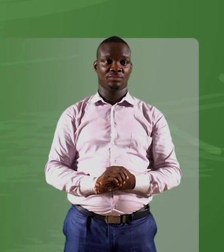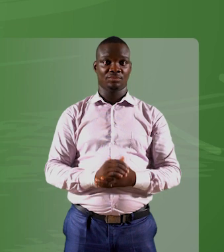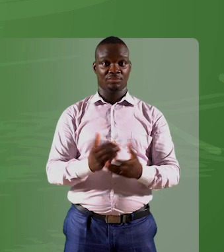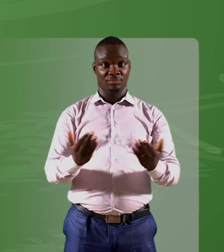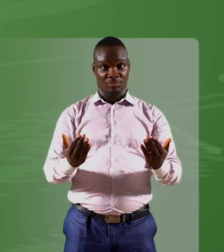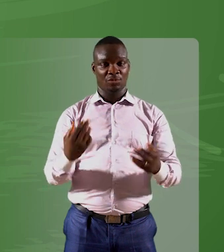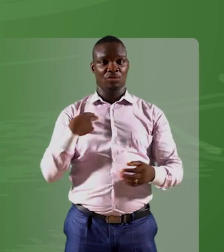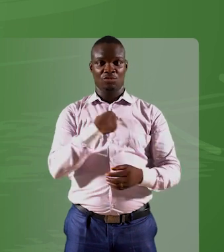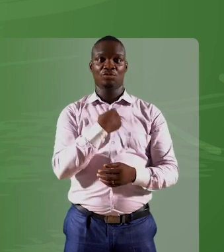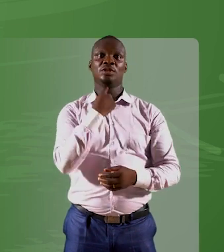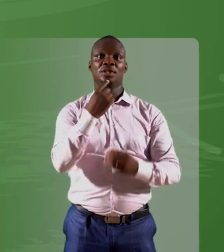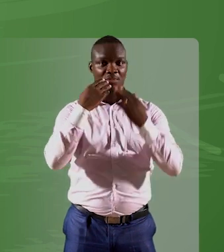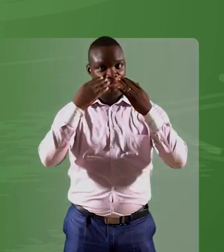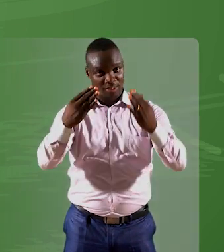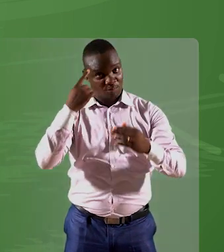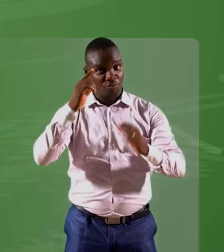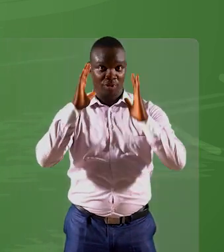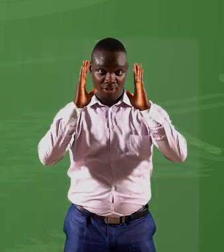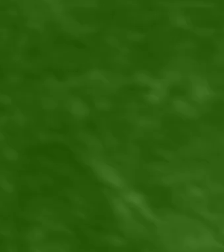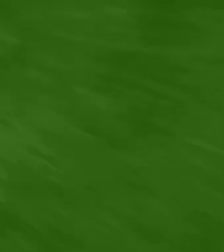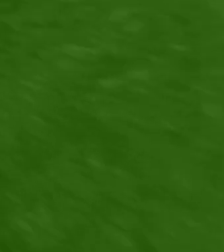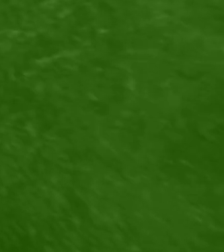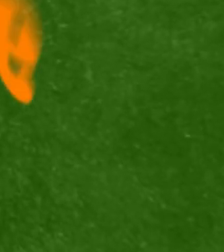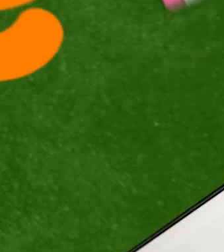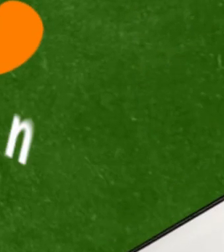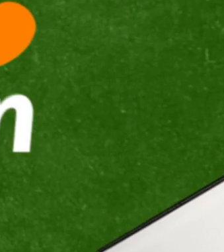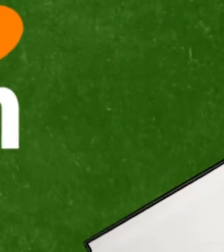Je vous remercie de votre attention.